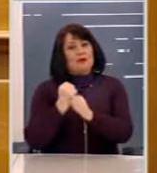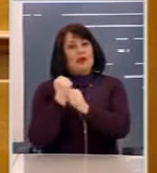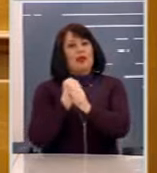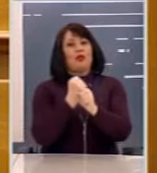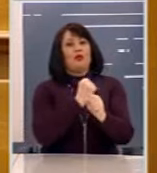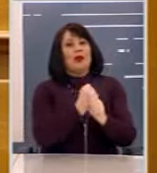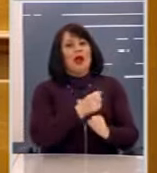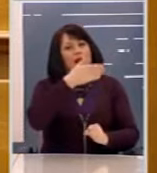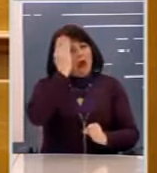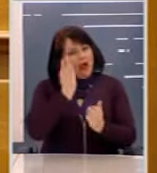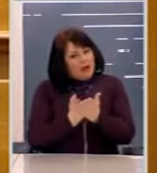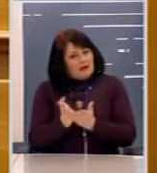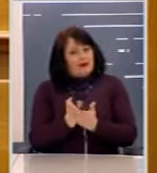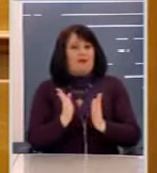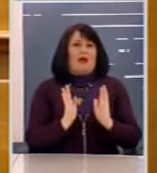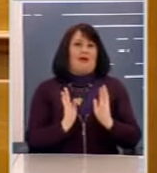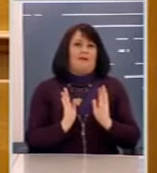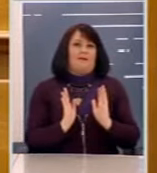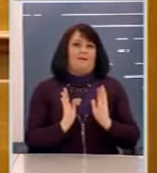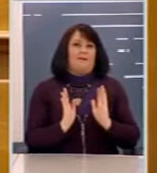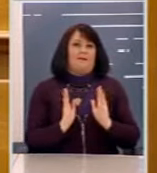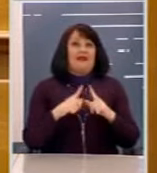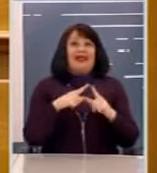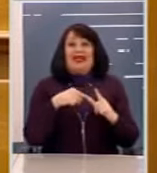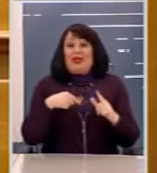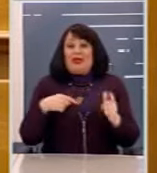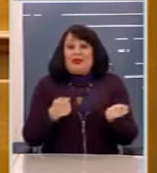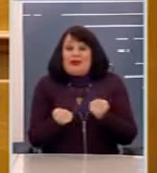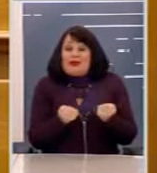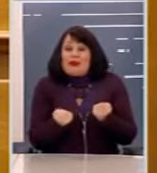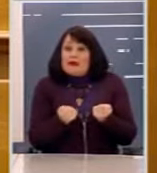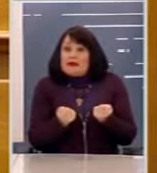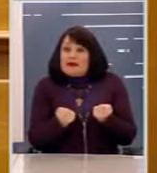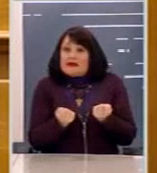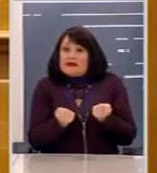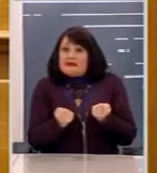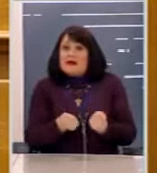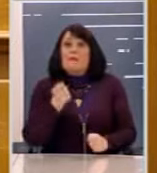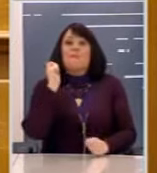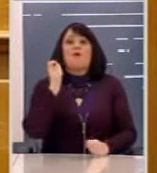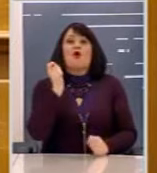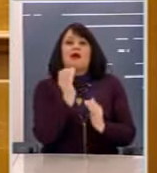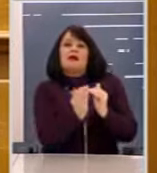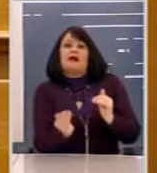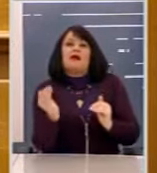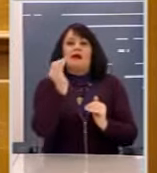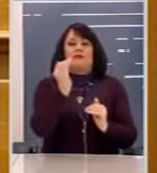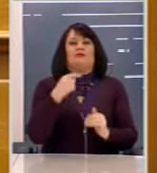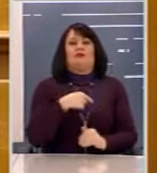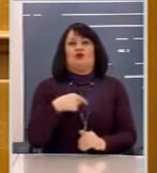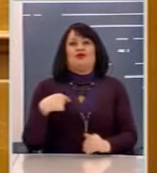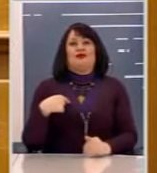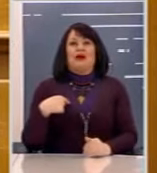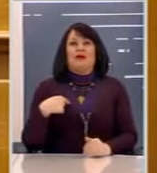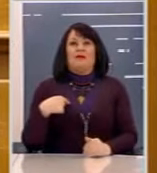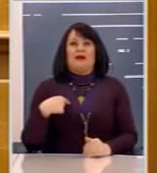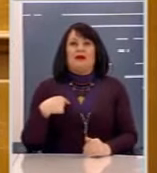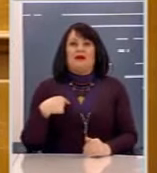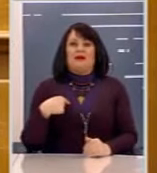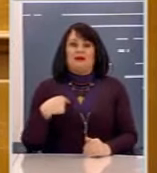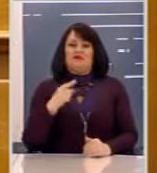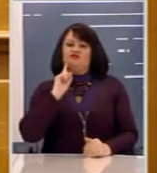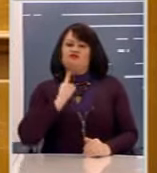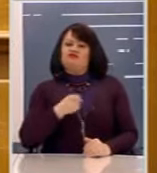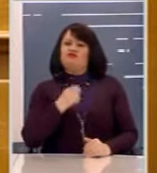και με εντυμότητα, παρότι οι διοικήσεις και οι πολιτικοί τους προϊσταμένοι τους είχαν